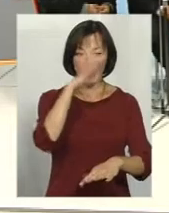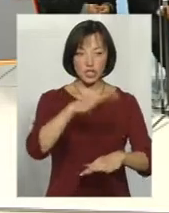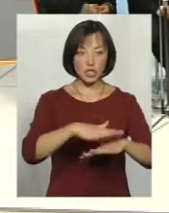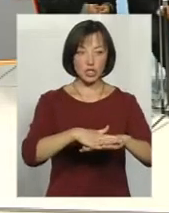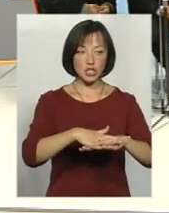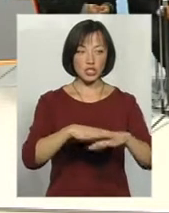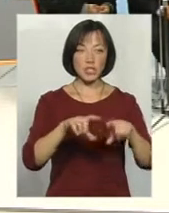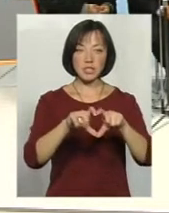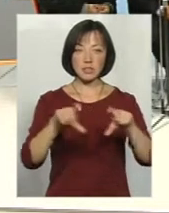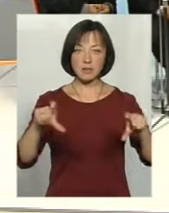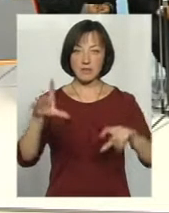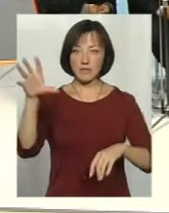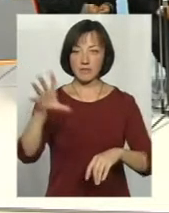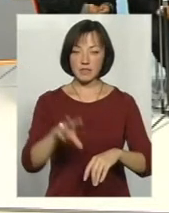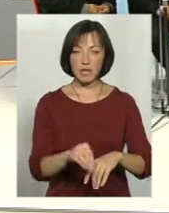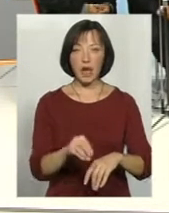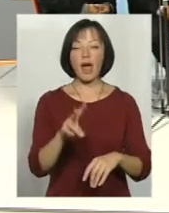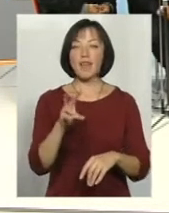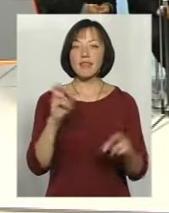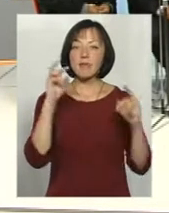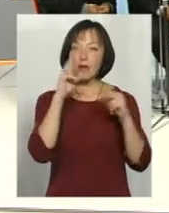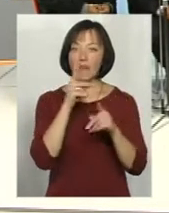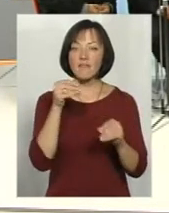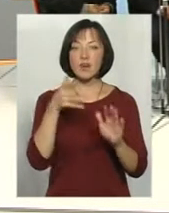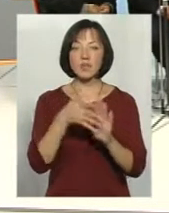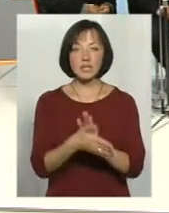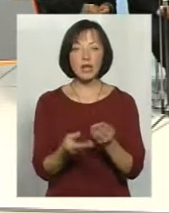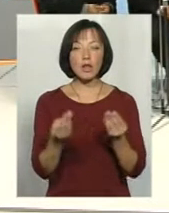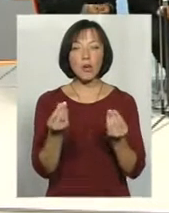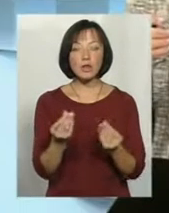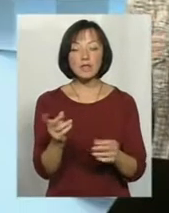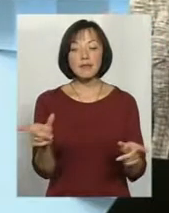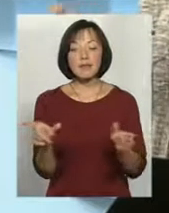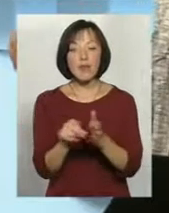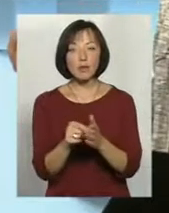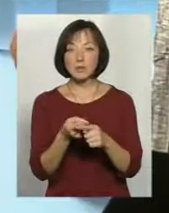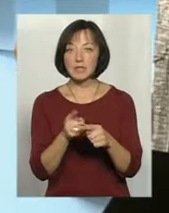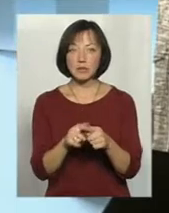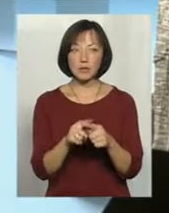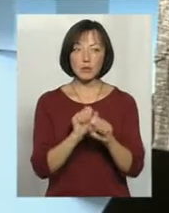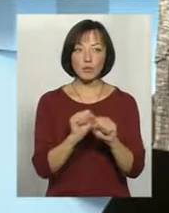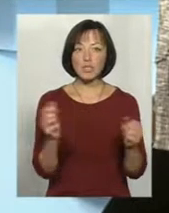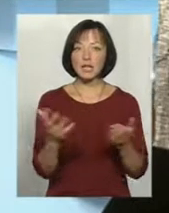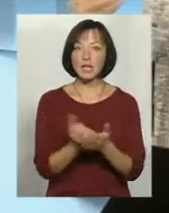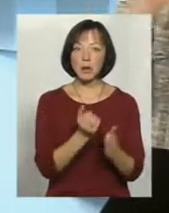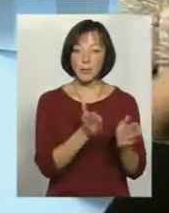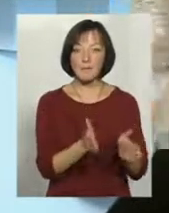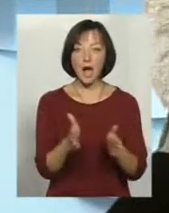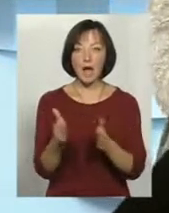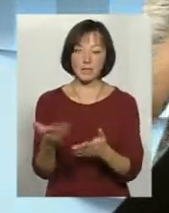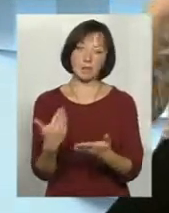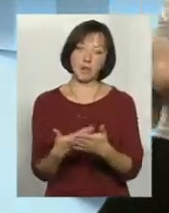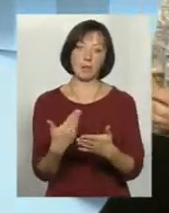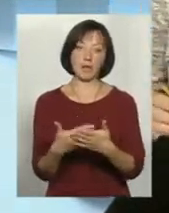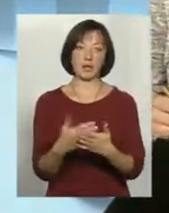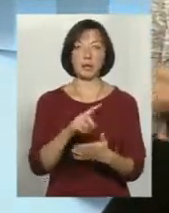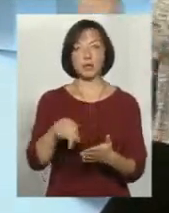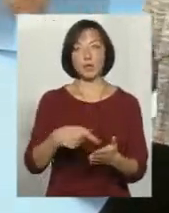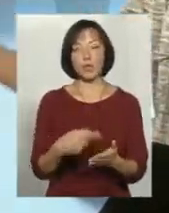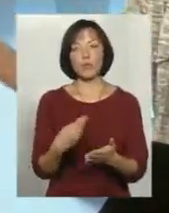працює вся. Ну, зрозуміло, нецільове використання коштів. Да. Разом з тим, невже не можна знайти механізм? До прикладу,